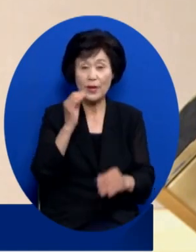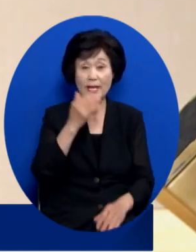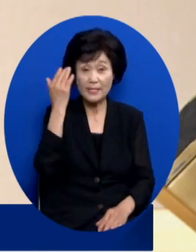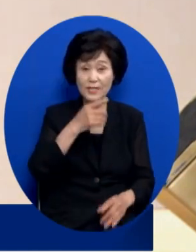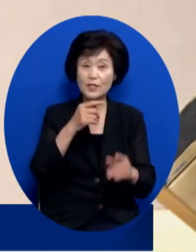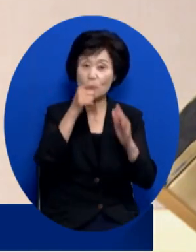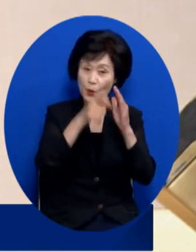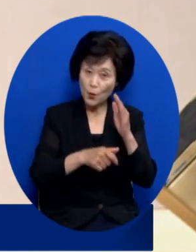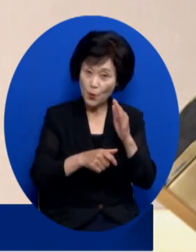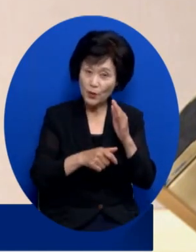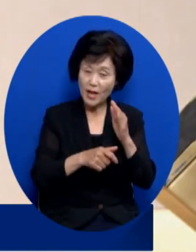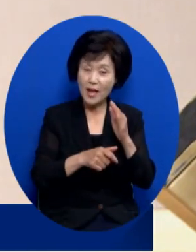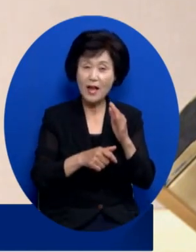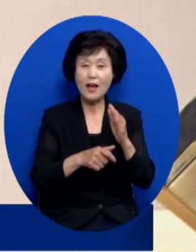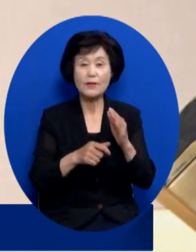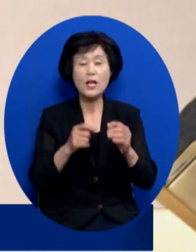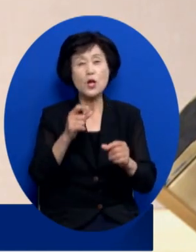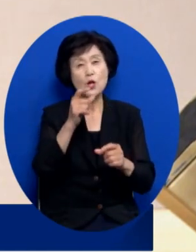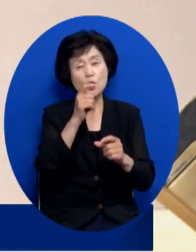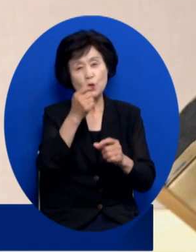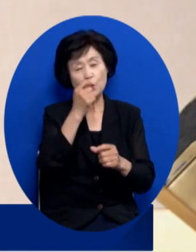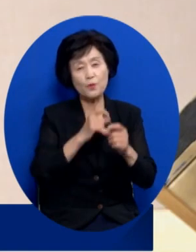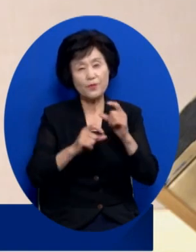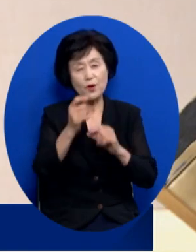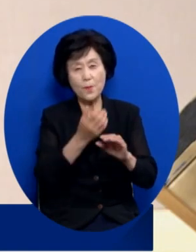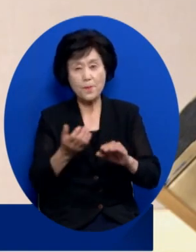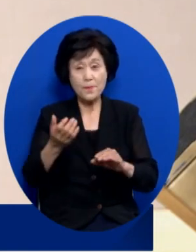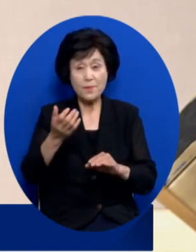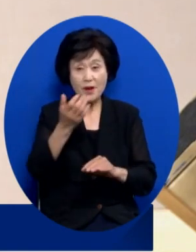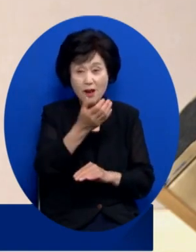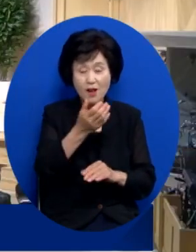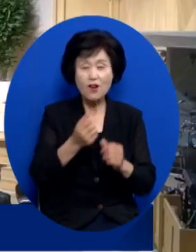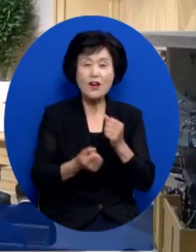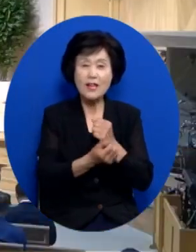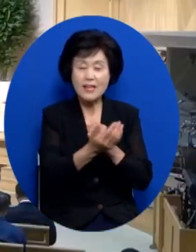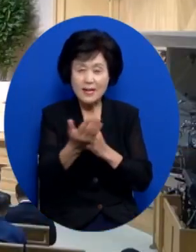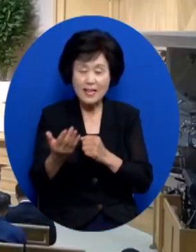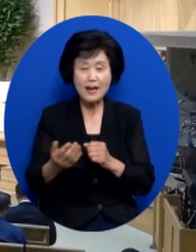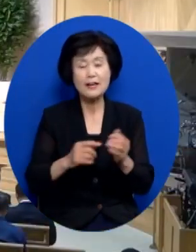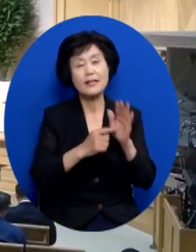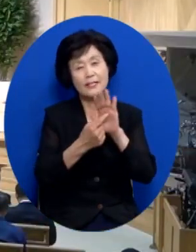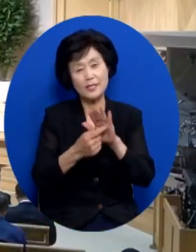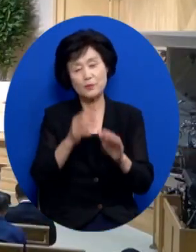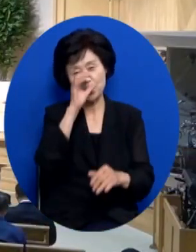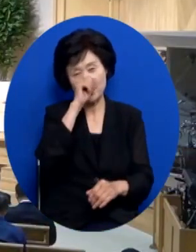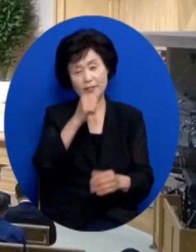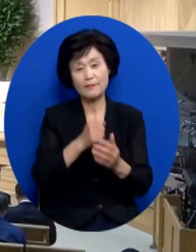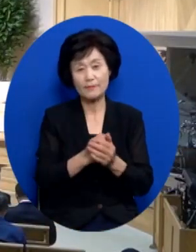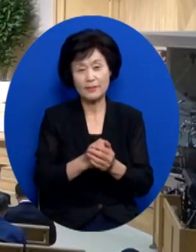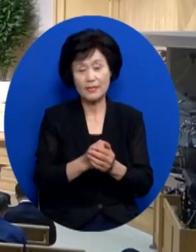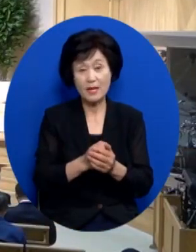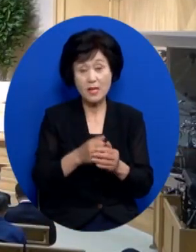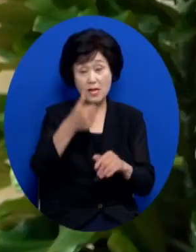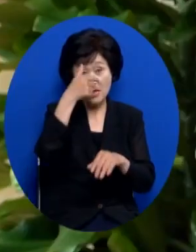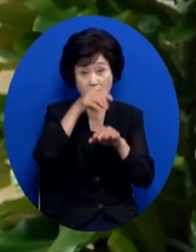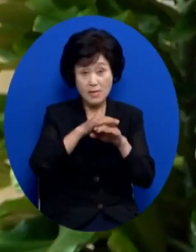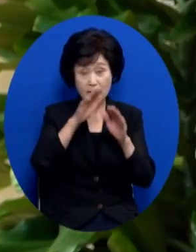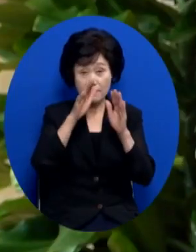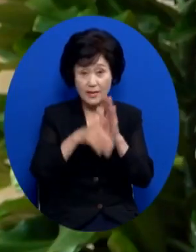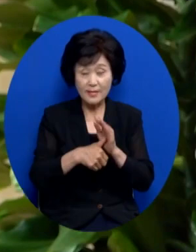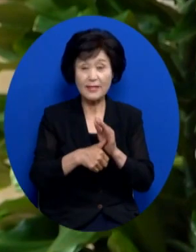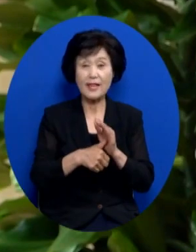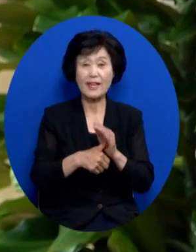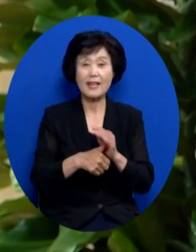영향력을 발휘하고 성결교단의 위상을 높이는 일에 최선을 다하겠습니다. 앞서 드린 개회 예배에는